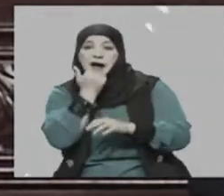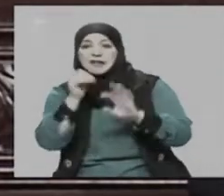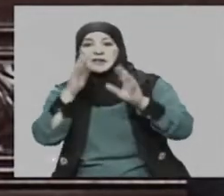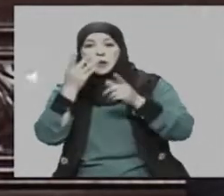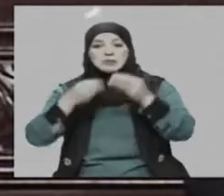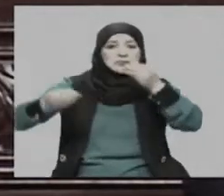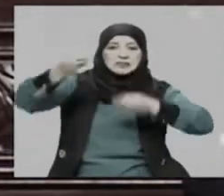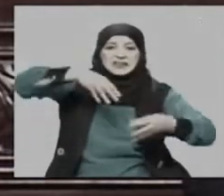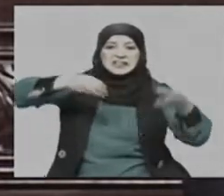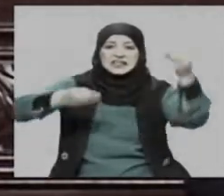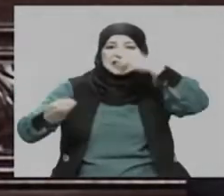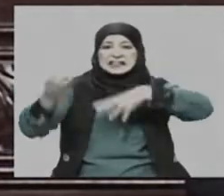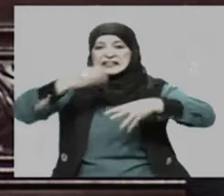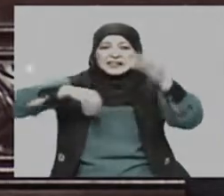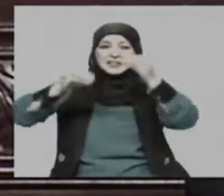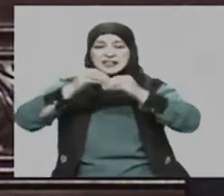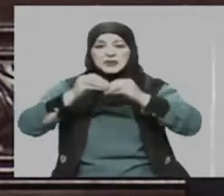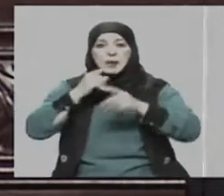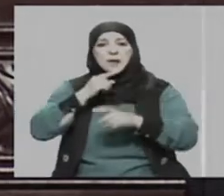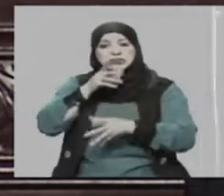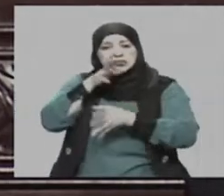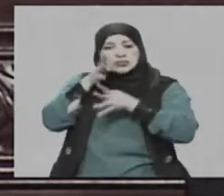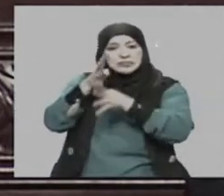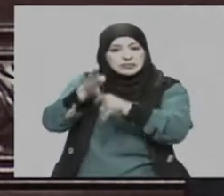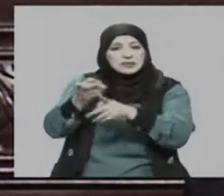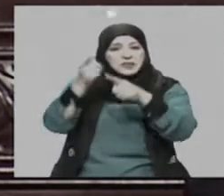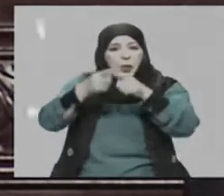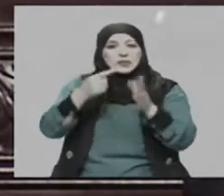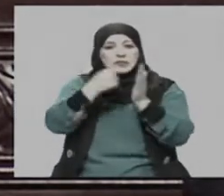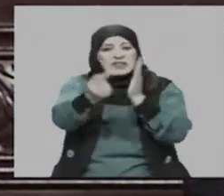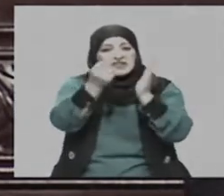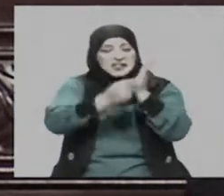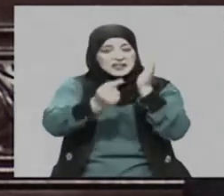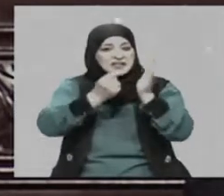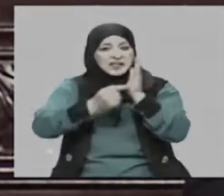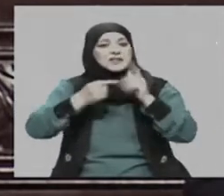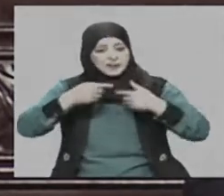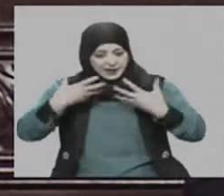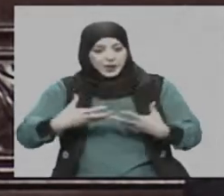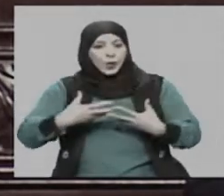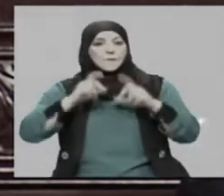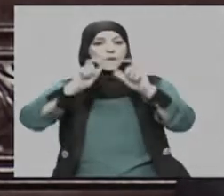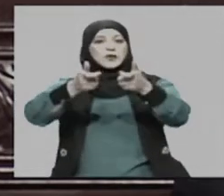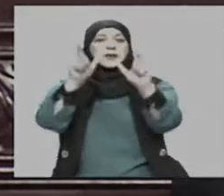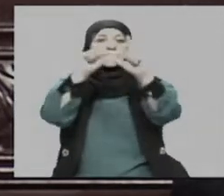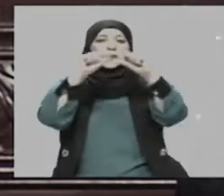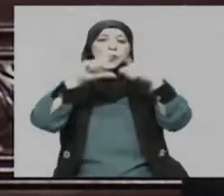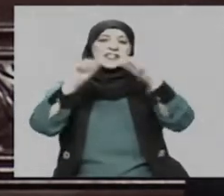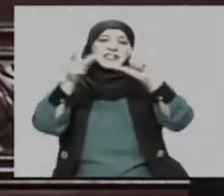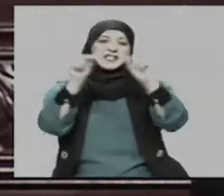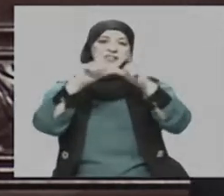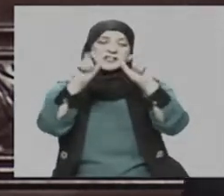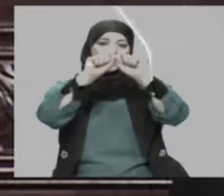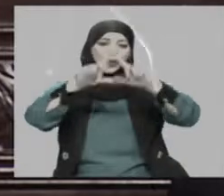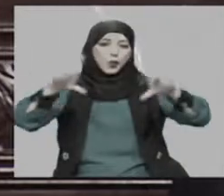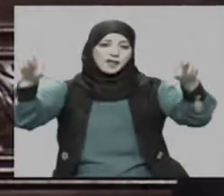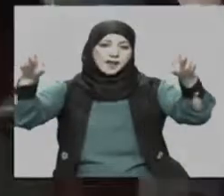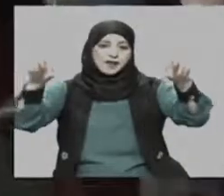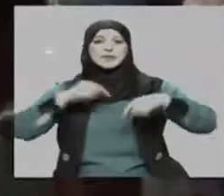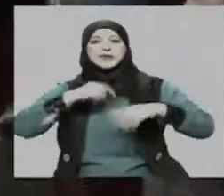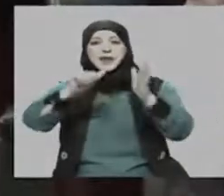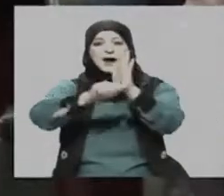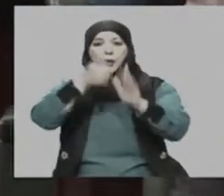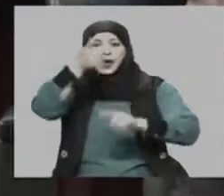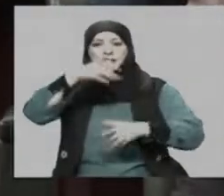وافتراءات وشتم وثلب هنا مش الوقت. أول حاجة نحب